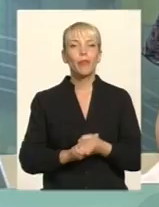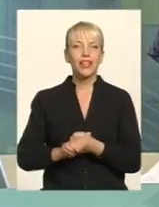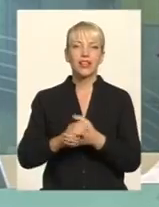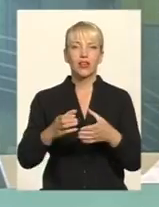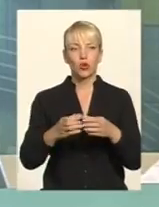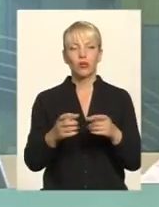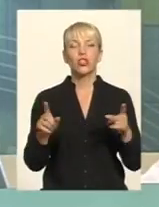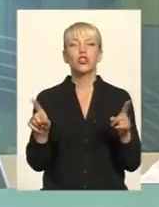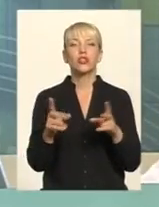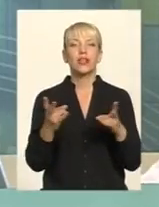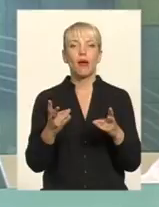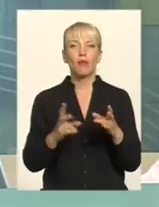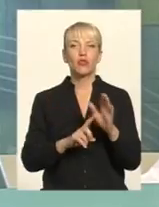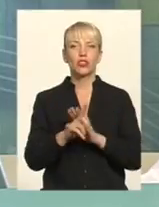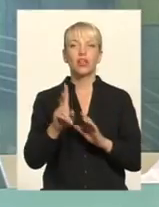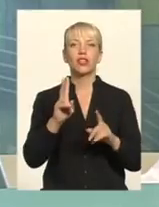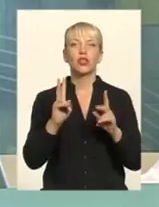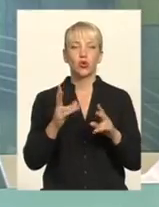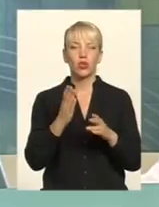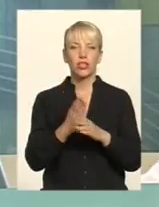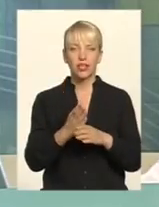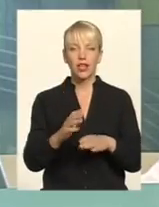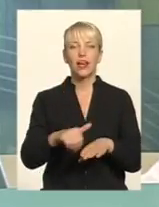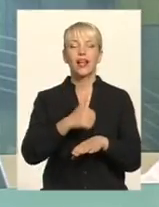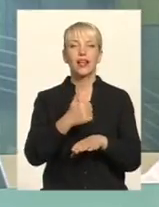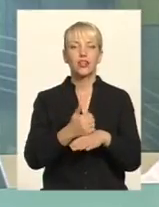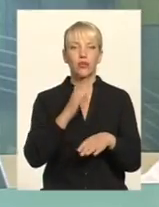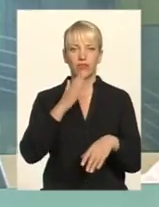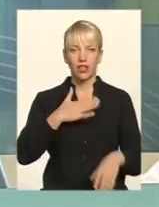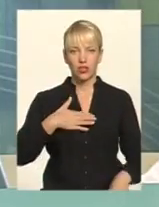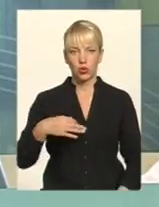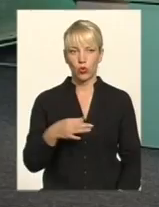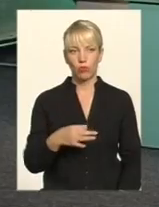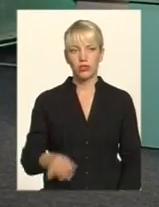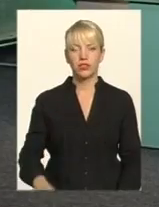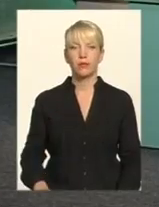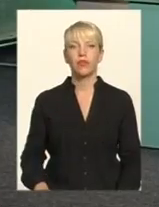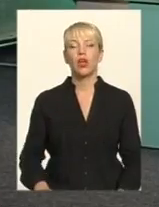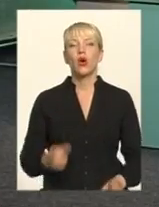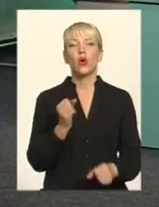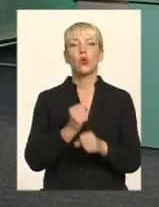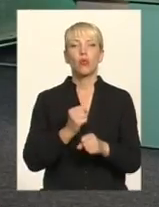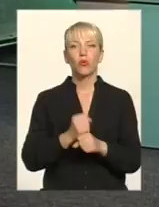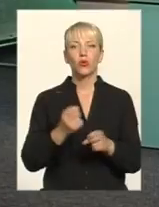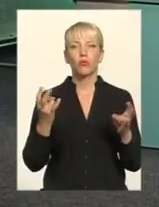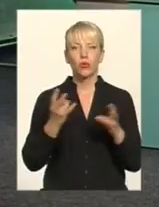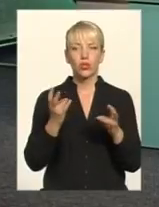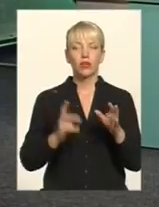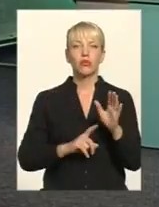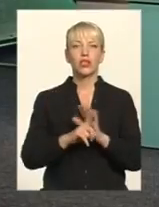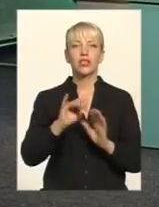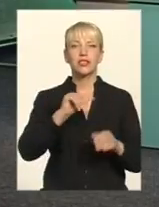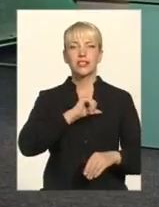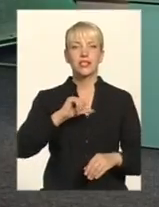і хто в цій царині є лідером в нашій області? Ну, роботу потрібно розпочинати, і самі громади